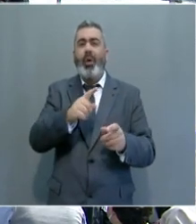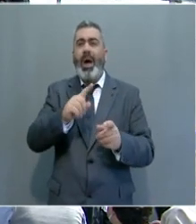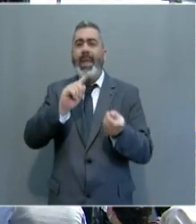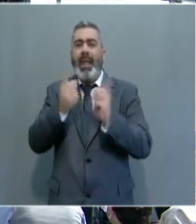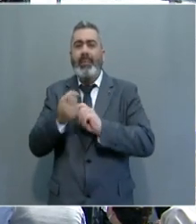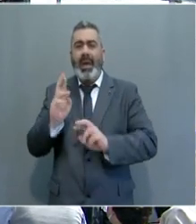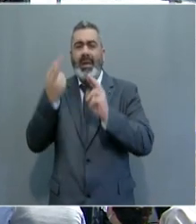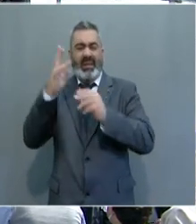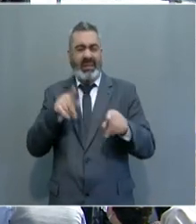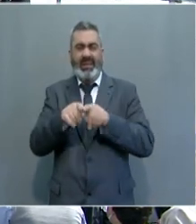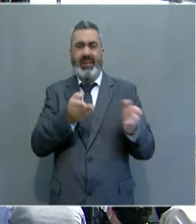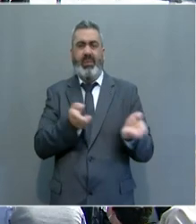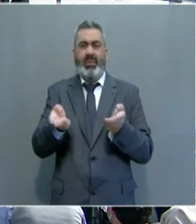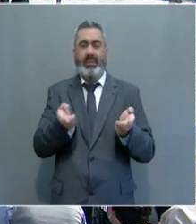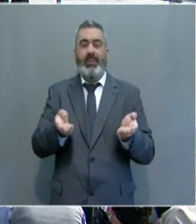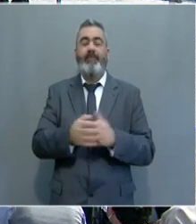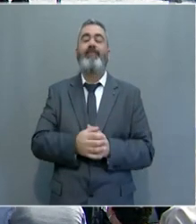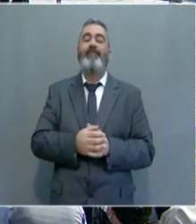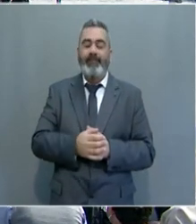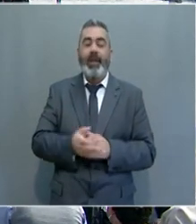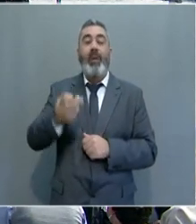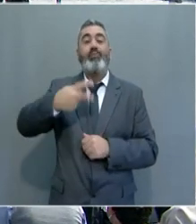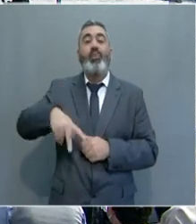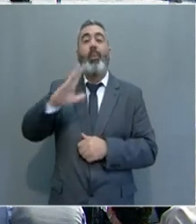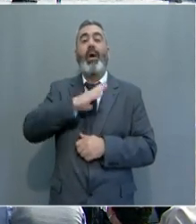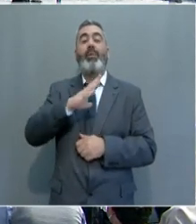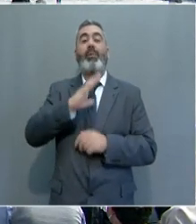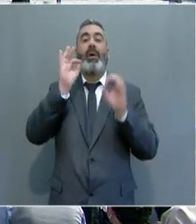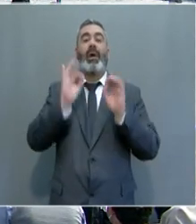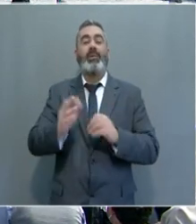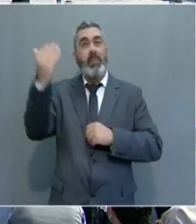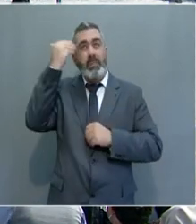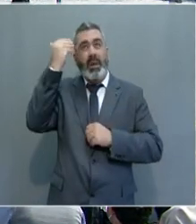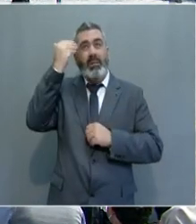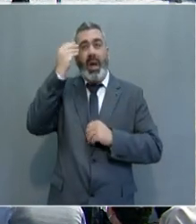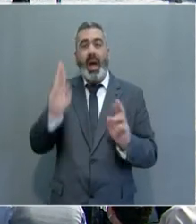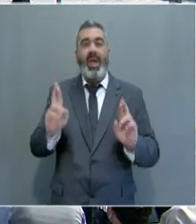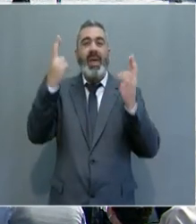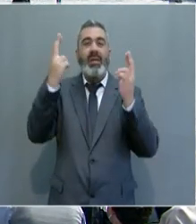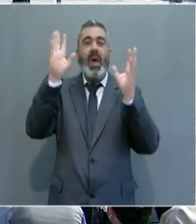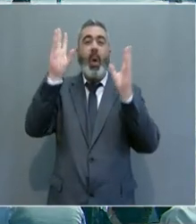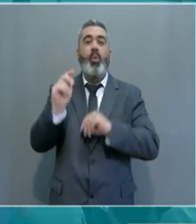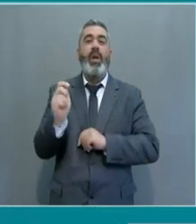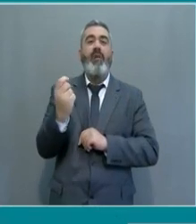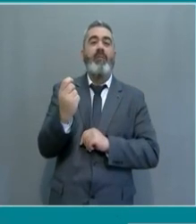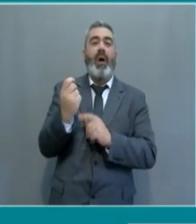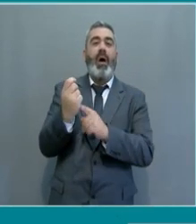αλήθεια είναι ότι οι περισσότεροι από εμάς έχουμε συνδυάσει την ενέργεια με την ηλεκτρική ενέργεια, με το